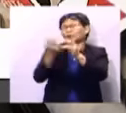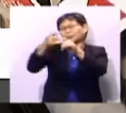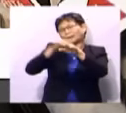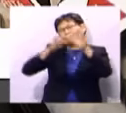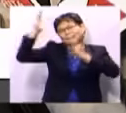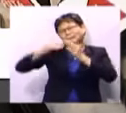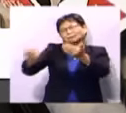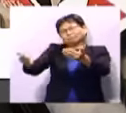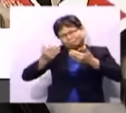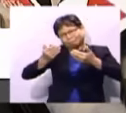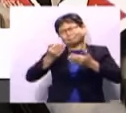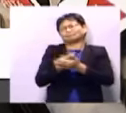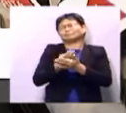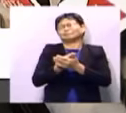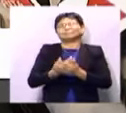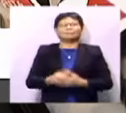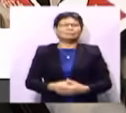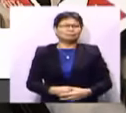Malaysia.